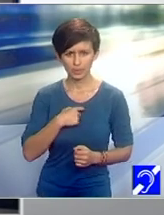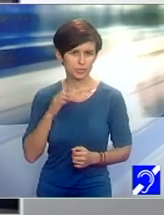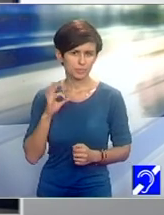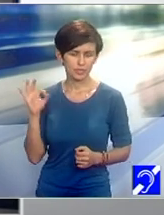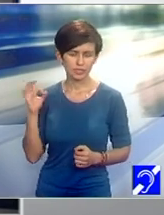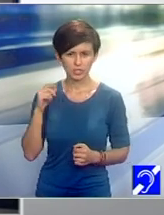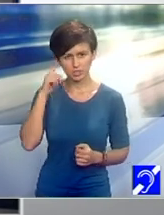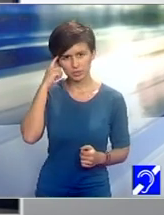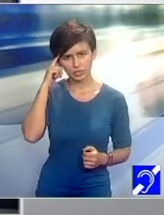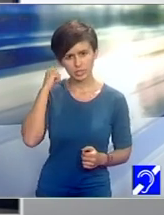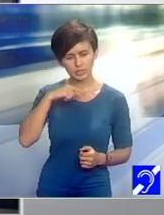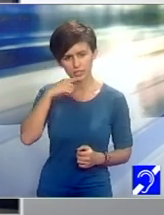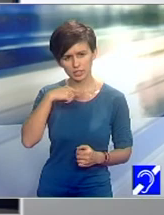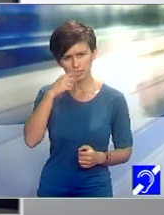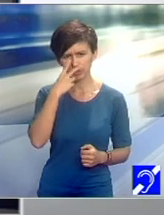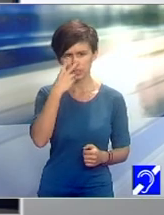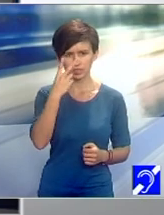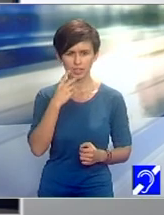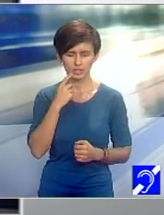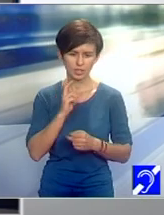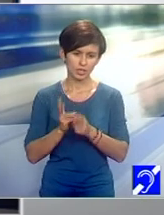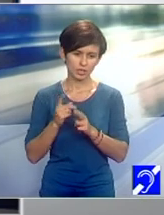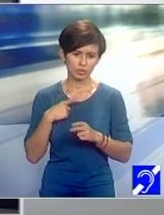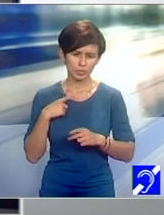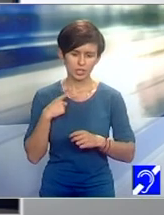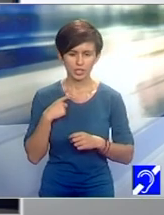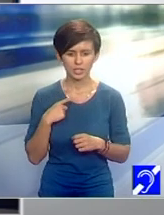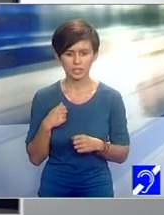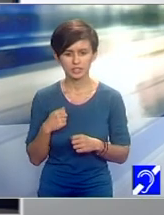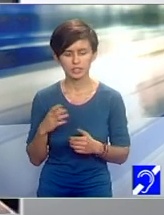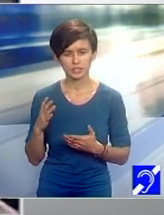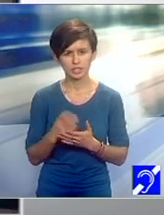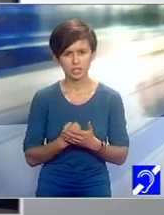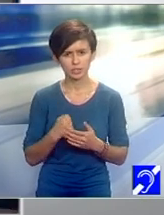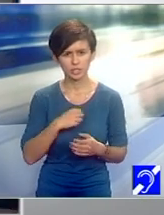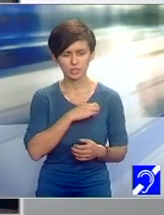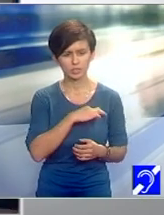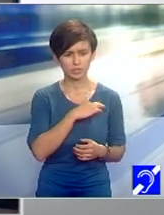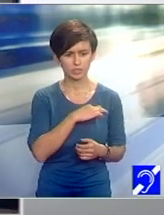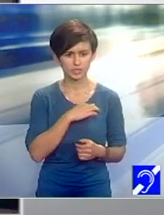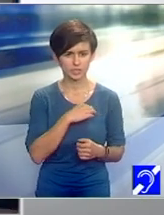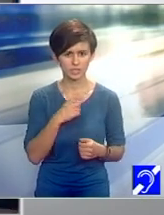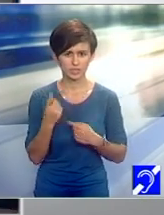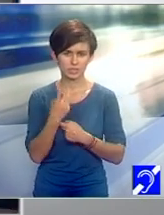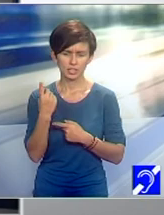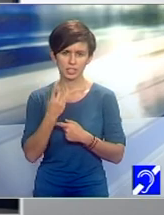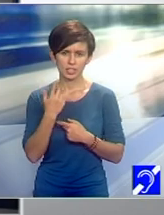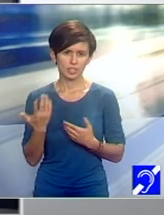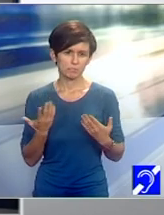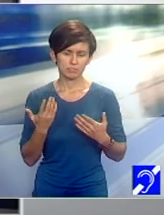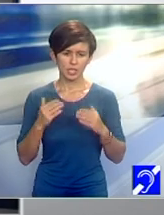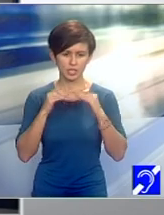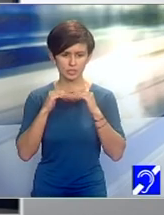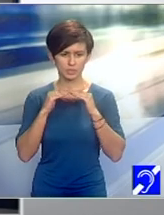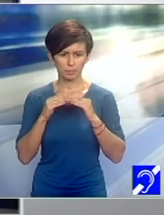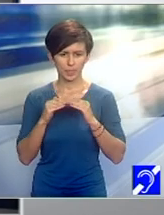limbă, cât să vadă cum este să facă față într-o universitate din străinătate, care sunt standardele, nici nu sunt